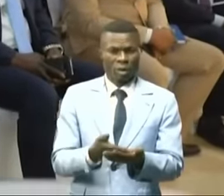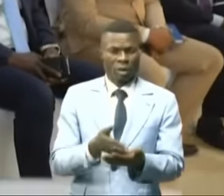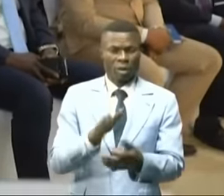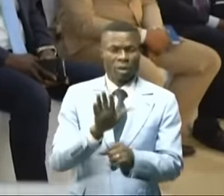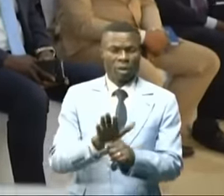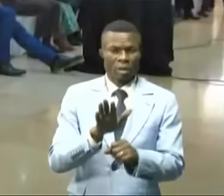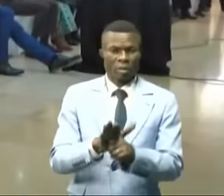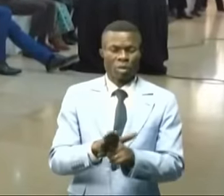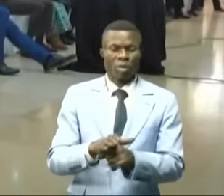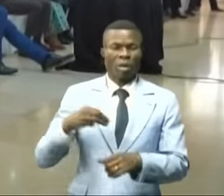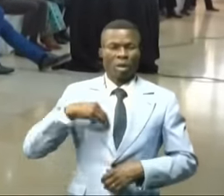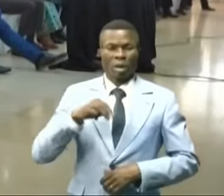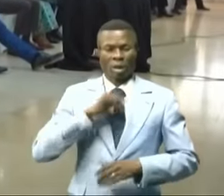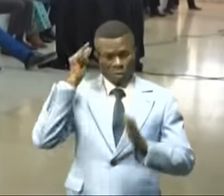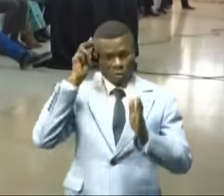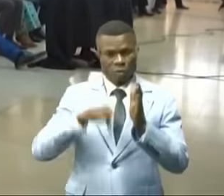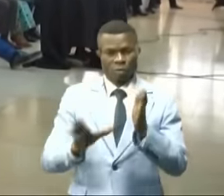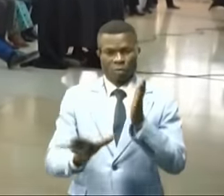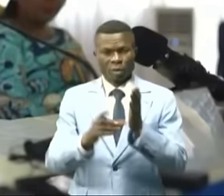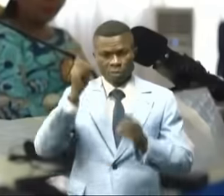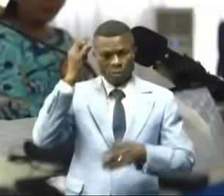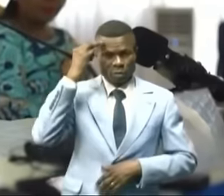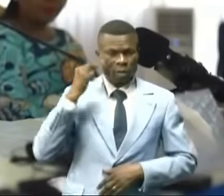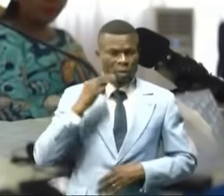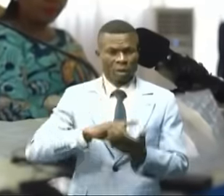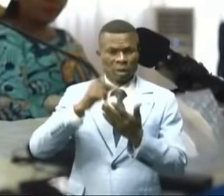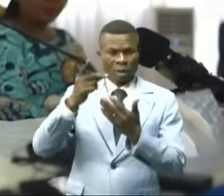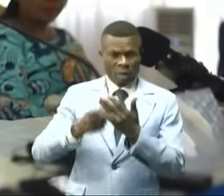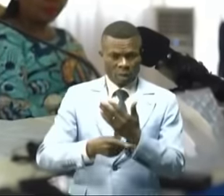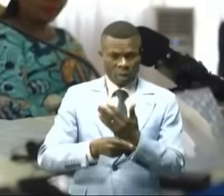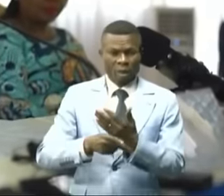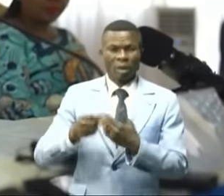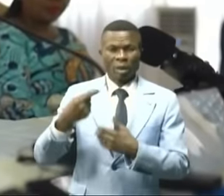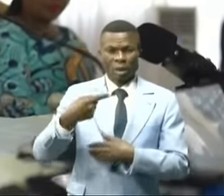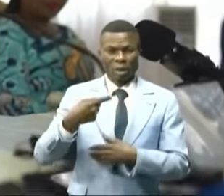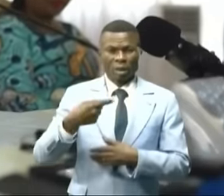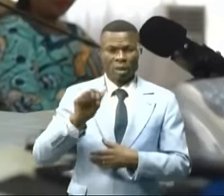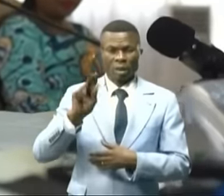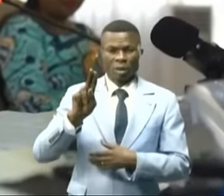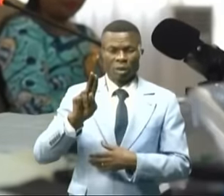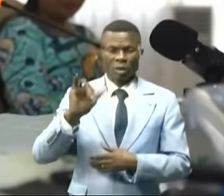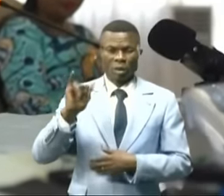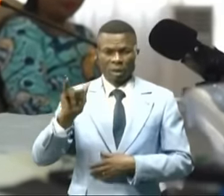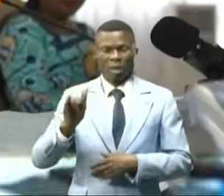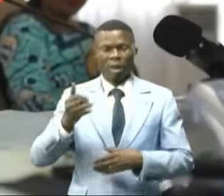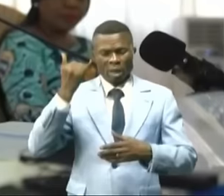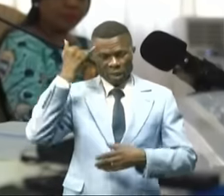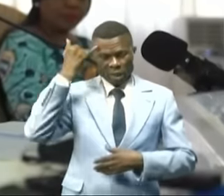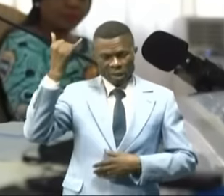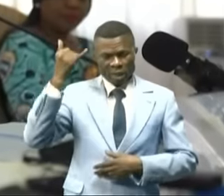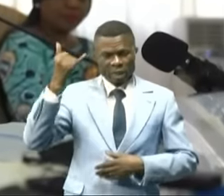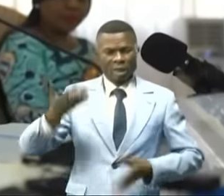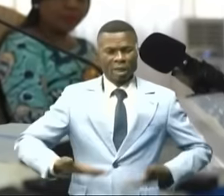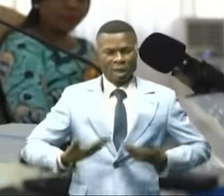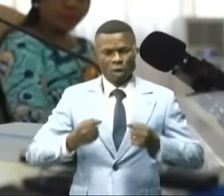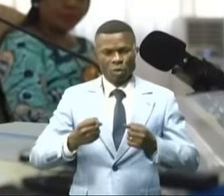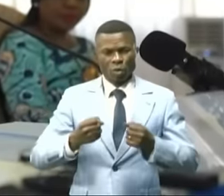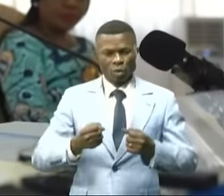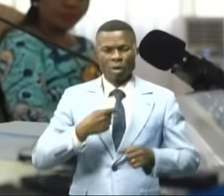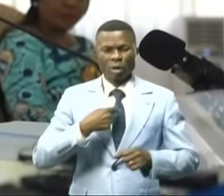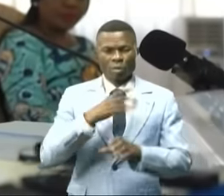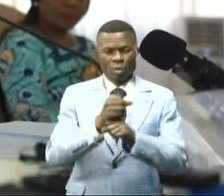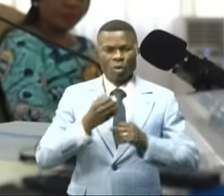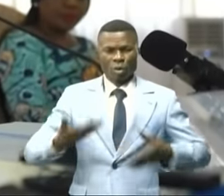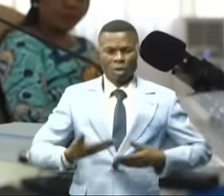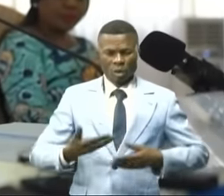du gouvernement, le vice-premier ministre et ministre du Plan, Guilaniembo Mbouizia, a salué cette démarche. Je me réjouis de